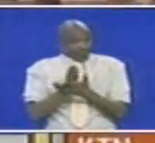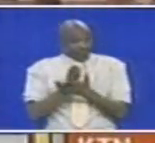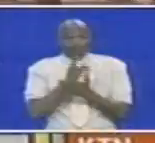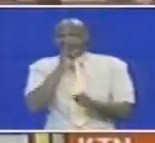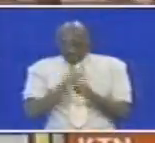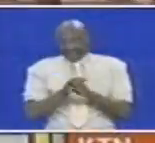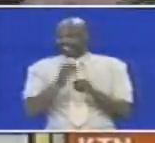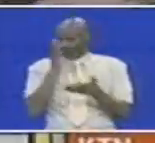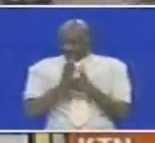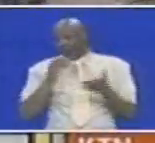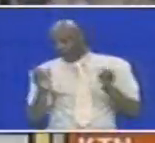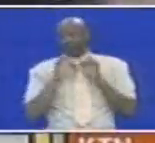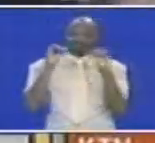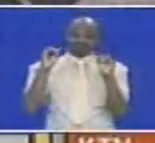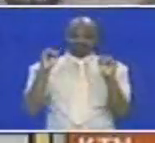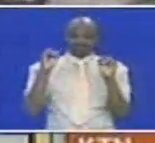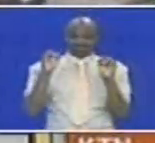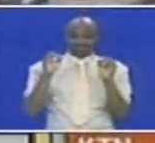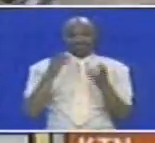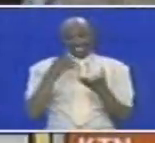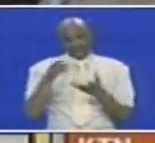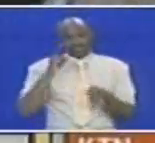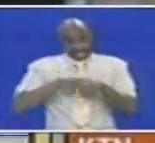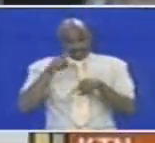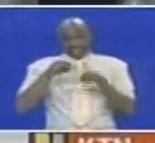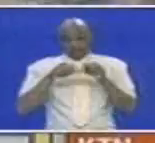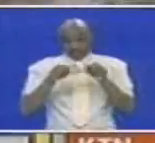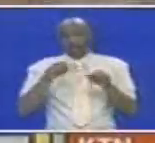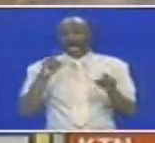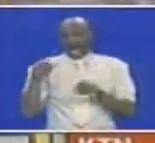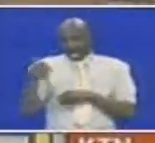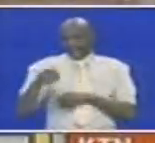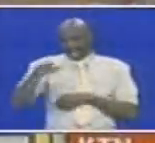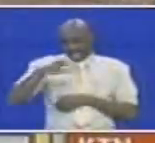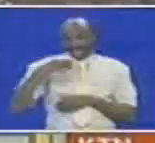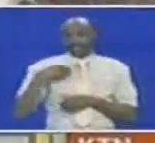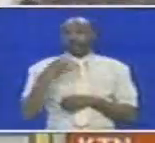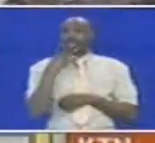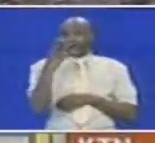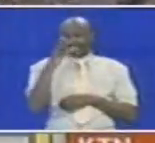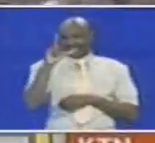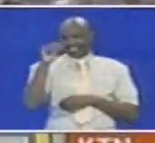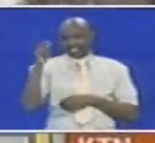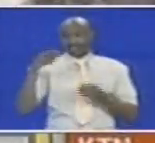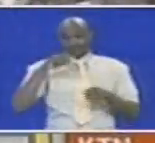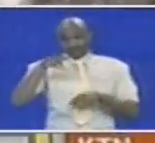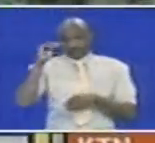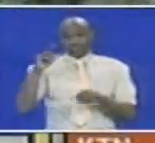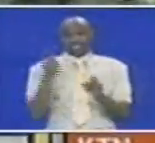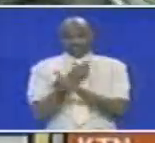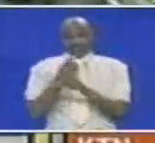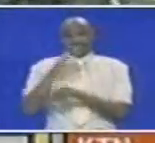mahakama au la? Haya yakiendelea, msako mwingine ulifanywa na lita 400 za changaa kupatikana katika kingo za mto